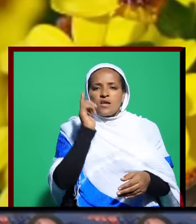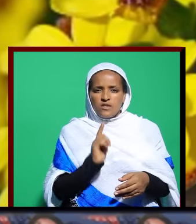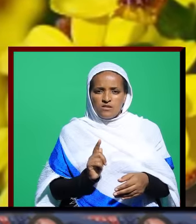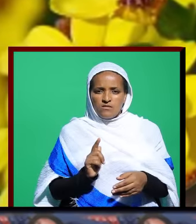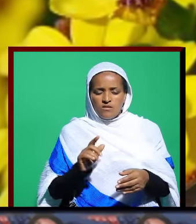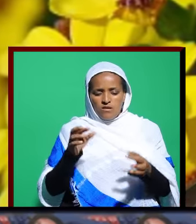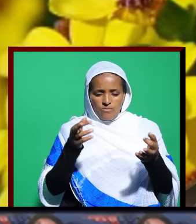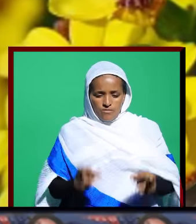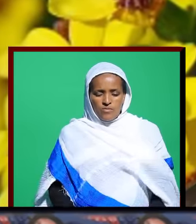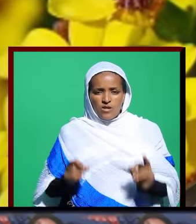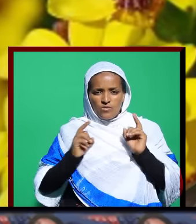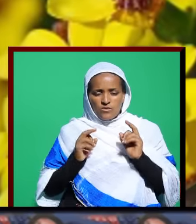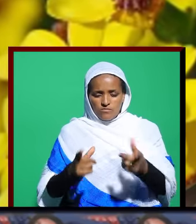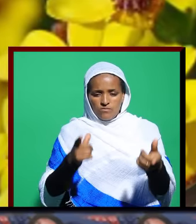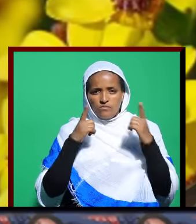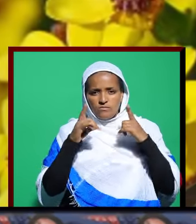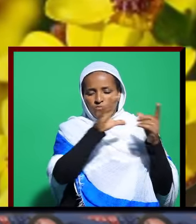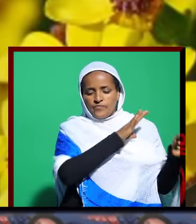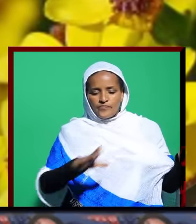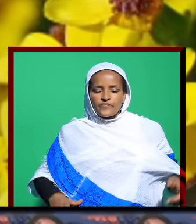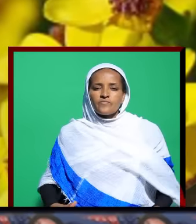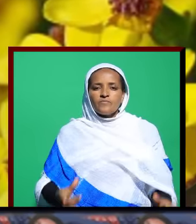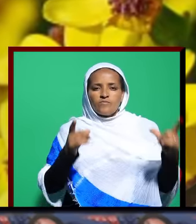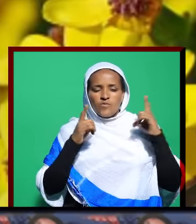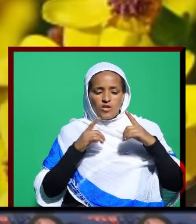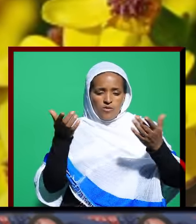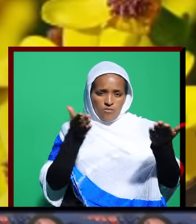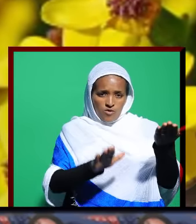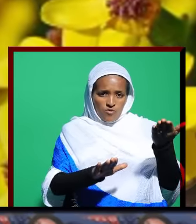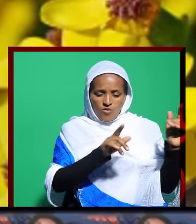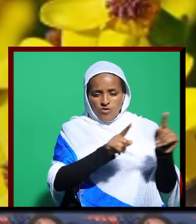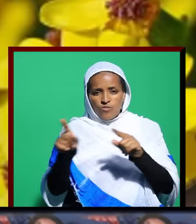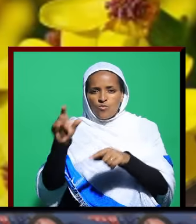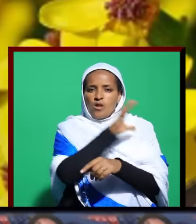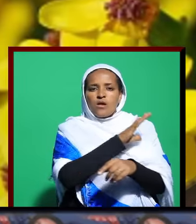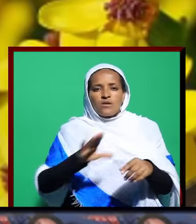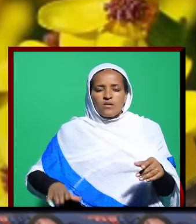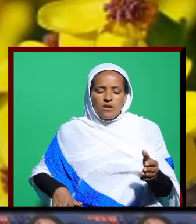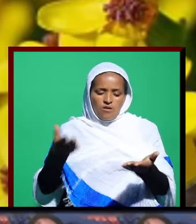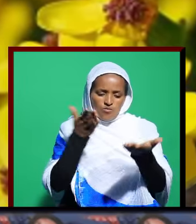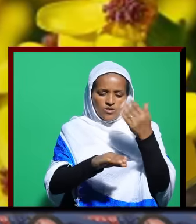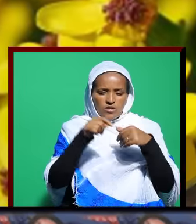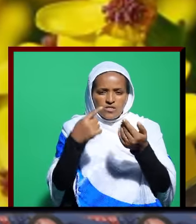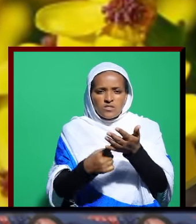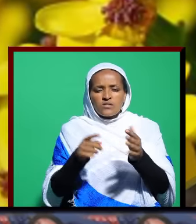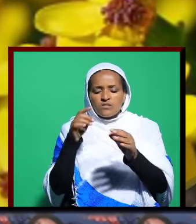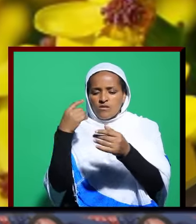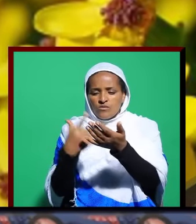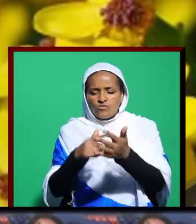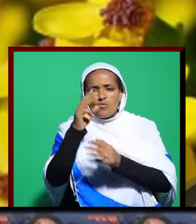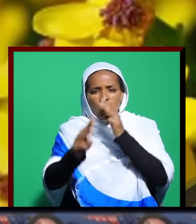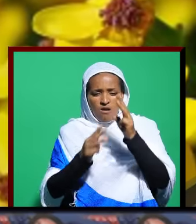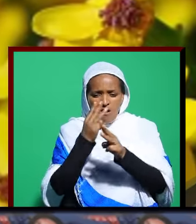የጌታ ነን። በሕይወት ሆነን ብንኖር ለጌታ እንኖራለን፣ ብንሞትም ለጌታ እንሞታለን። ስለዚህ ምንም